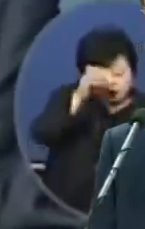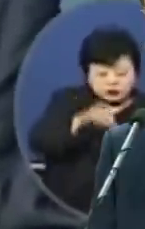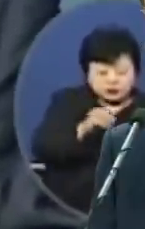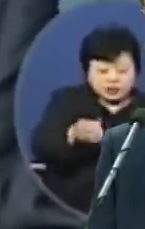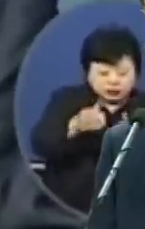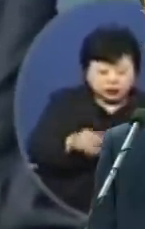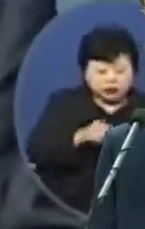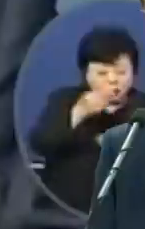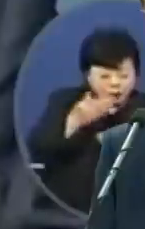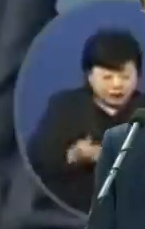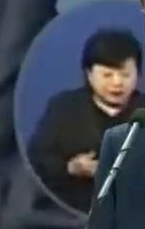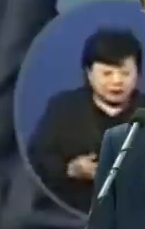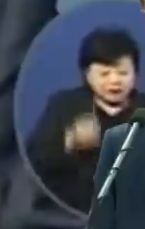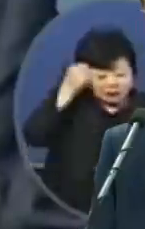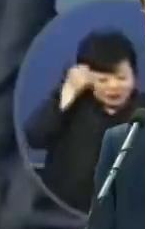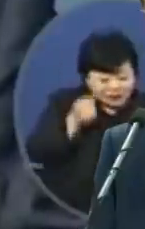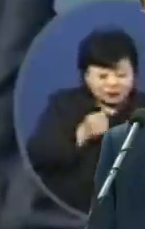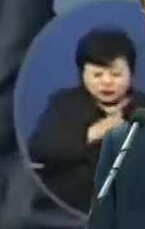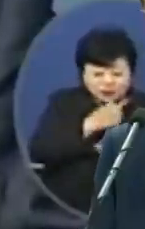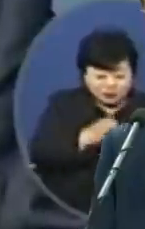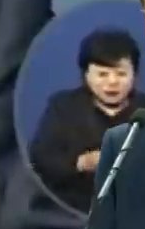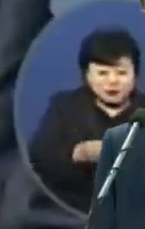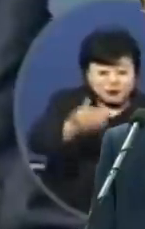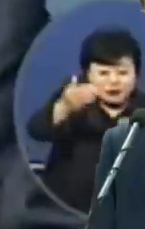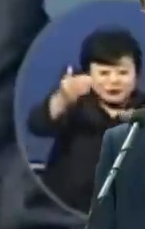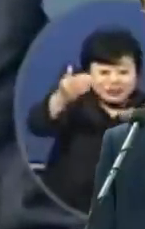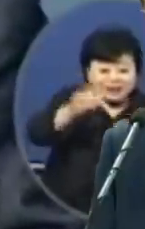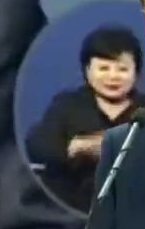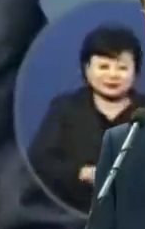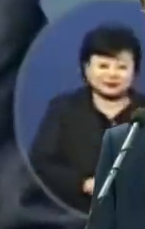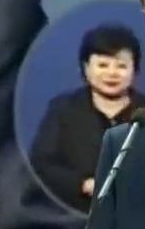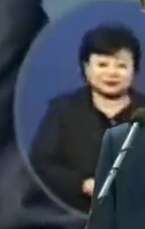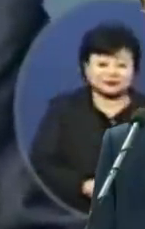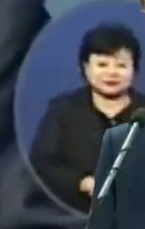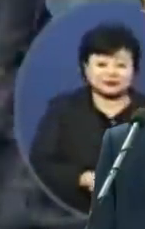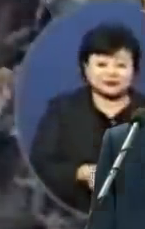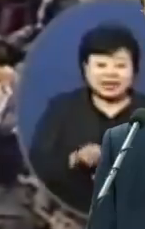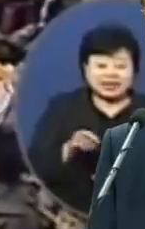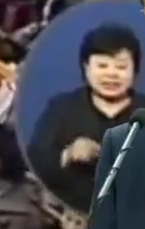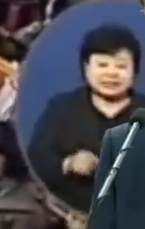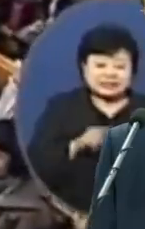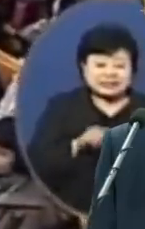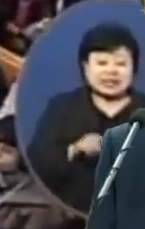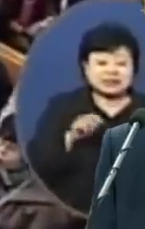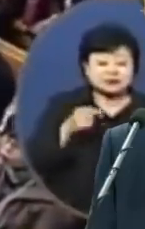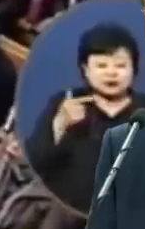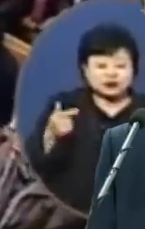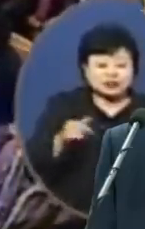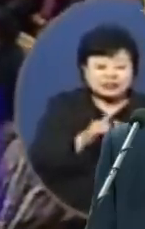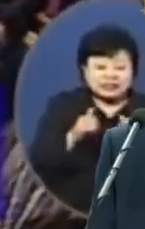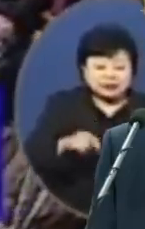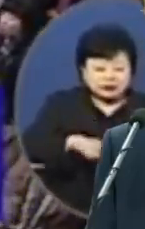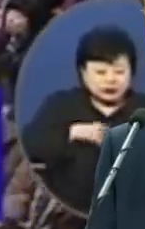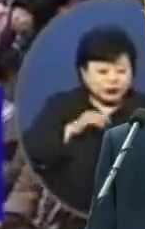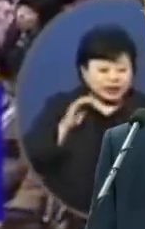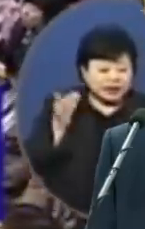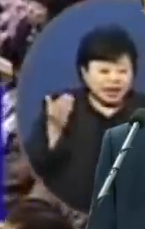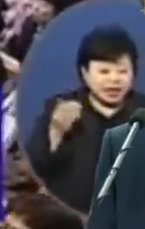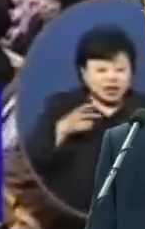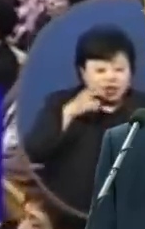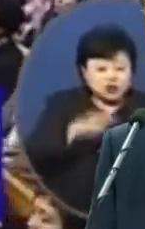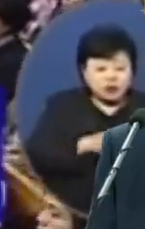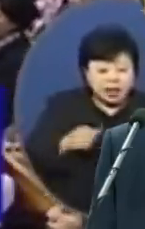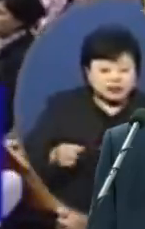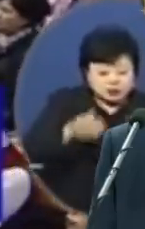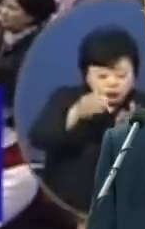통해서 구원받는 것을 잊지 마시기를 주의 이름으로 축원합니다. 갈라디아서 2장 16절에 보면 사람이 의롭게 되는 것은 율법의